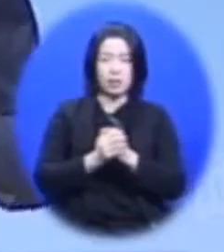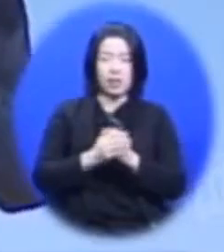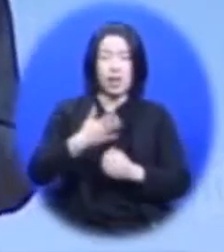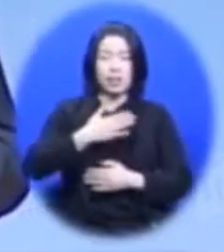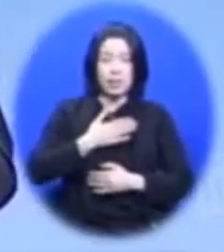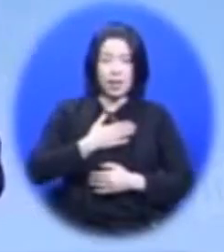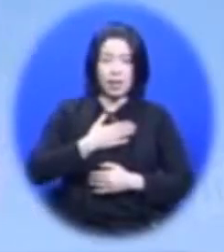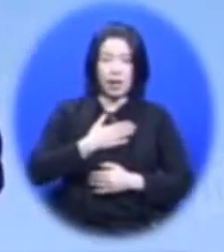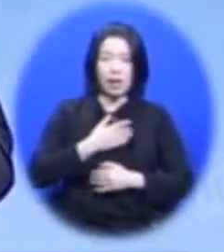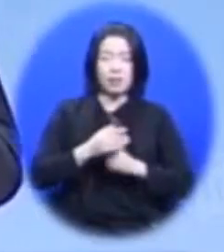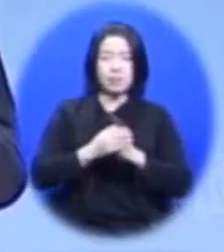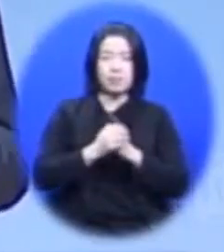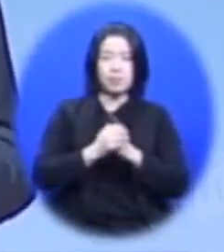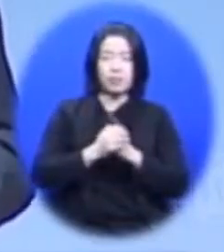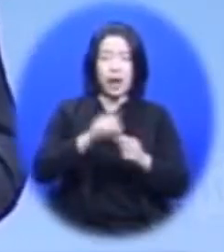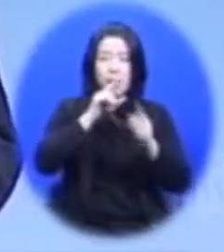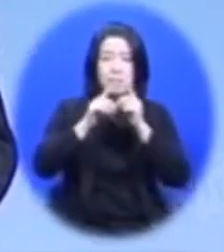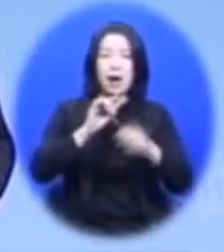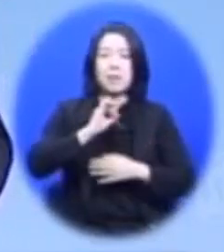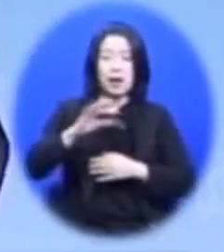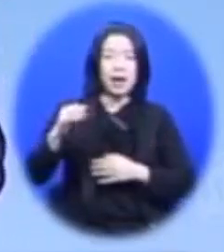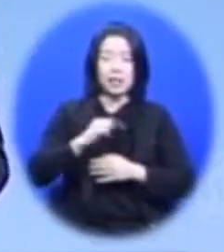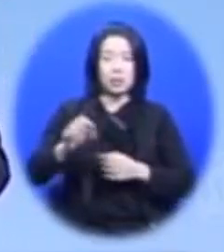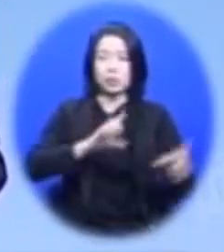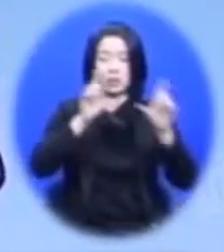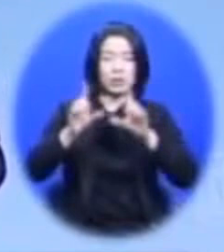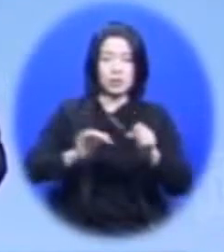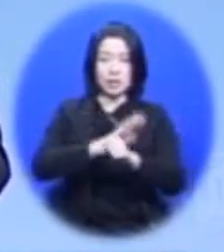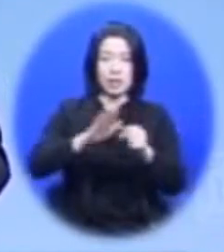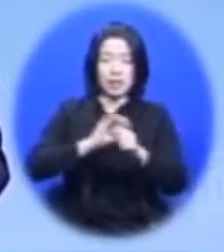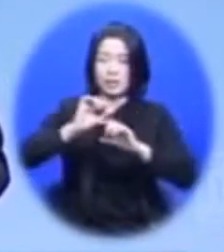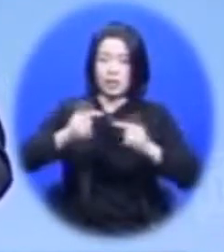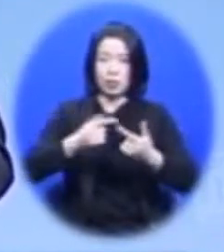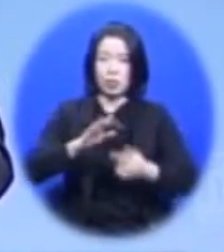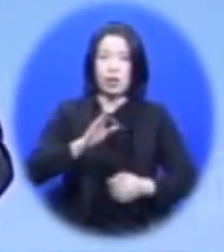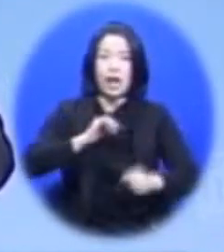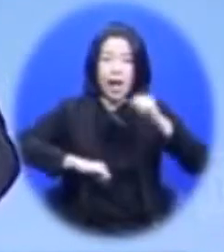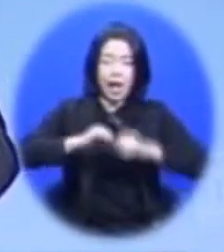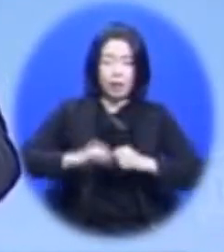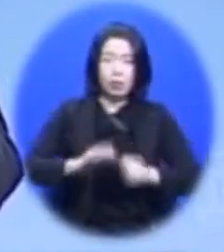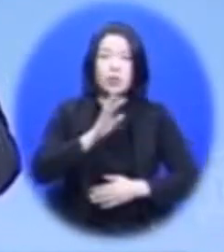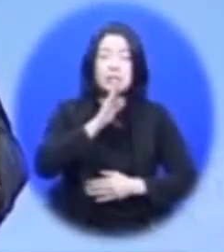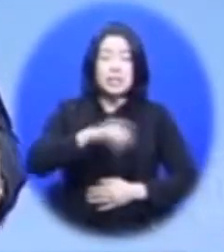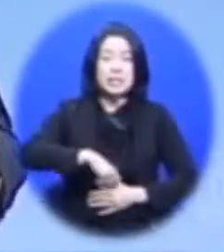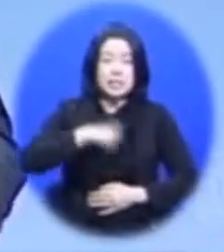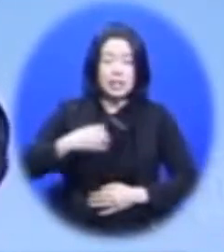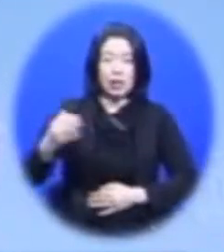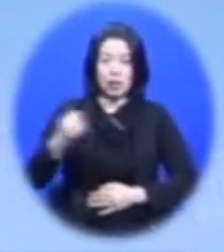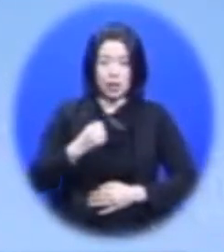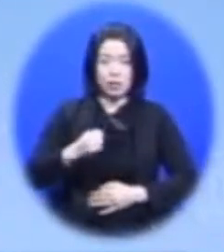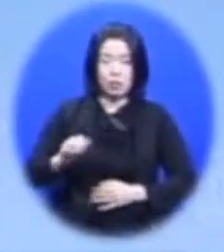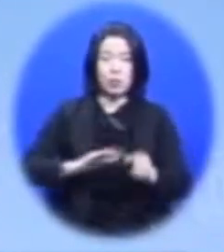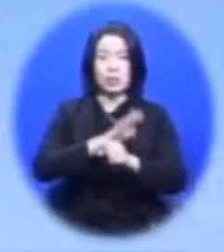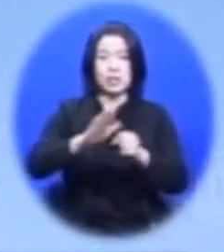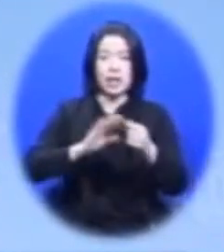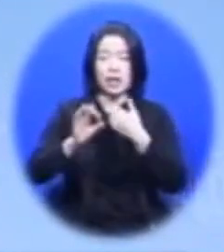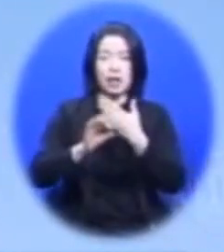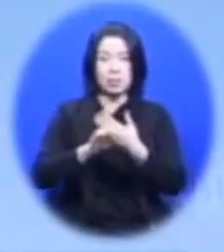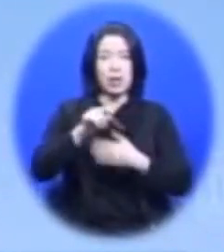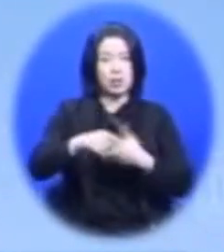내가 말만 가지고 사랑하지 않고 행동과 진실함으로 사랑하게 되면 그렇게 된다는